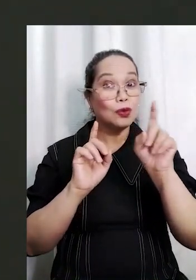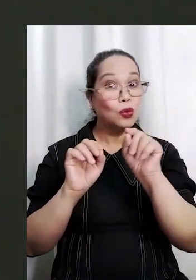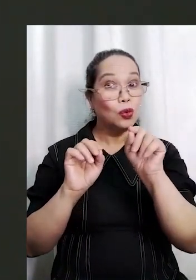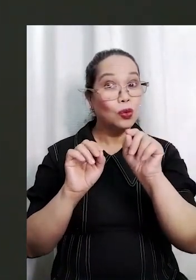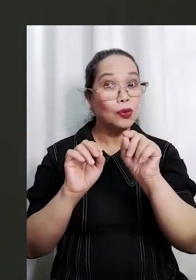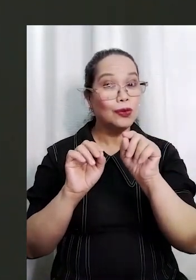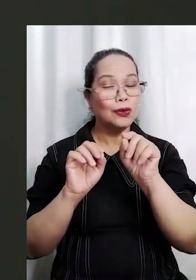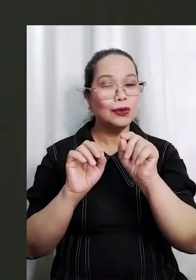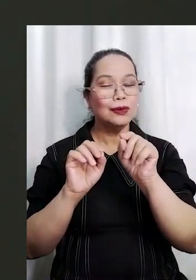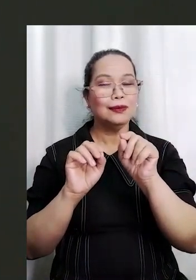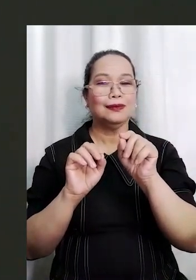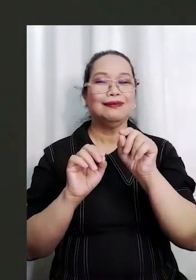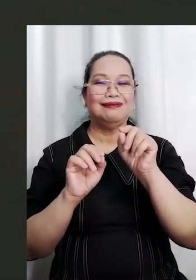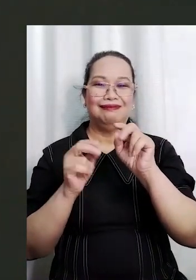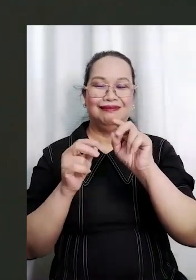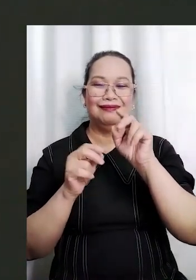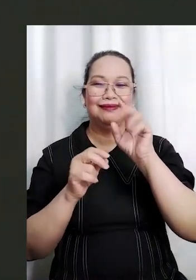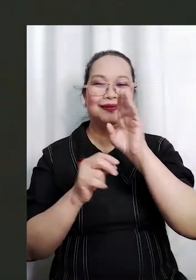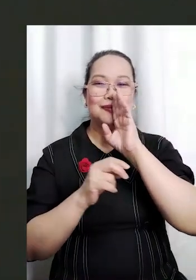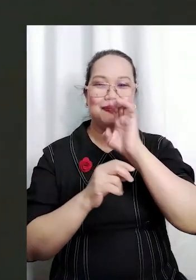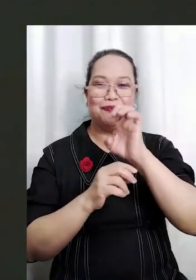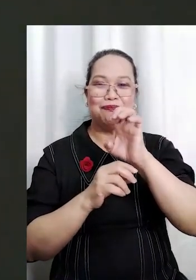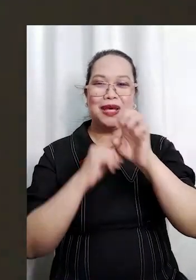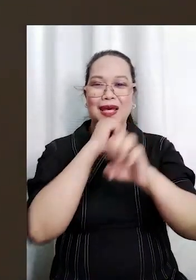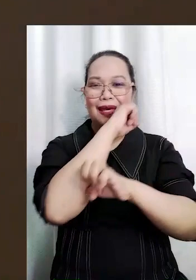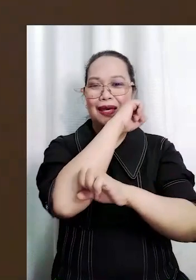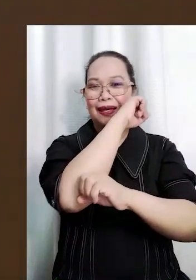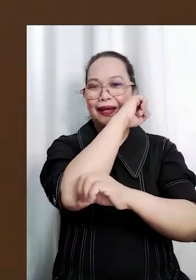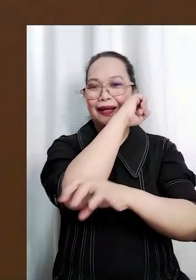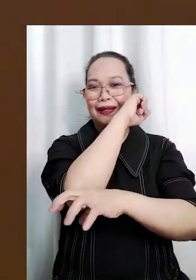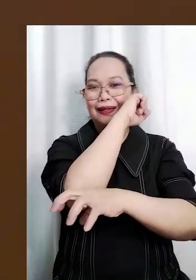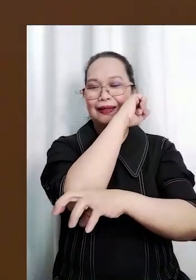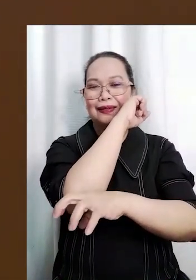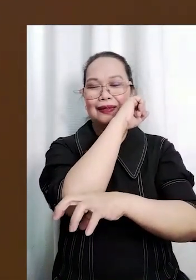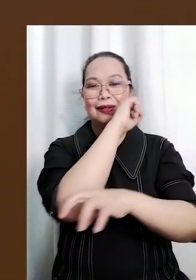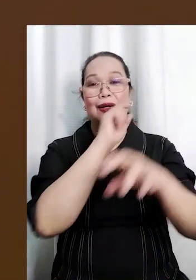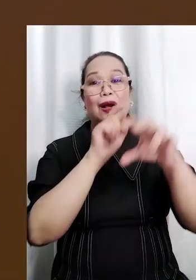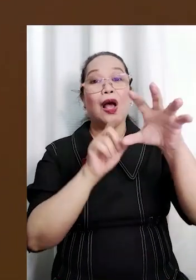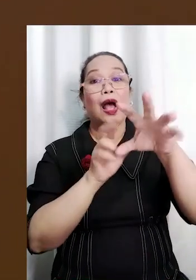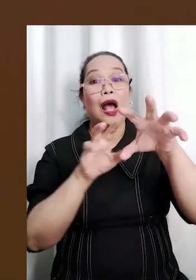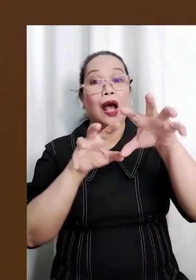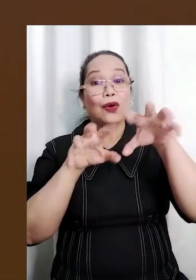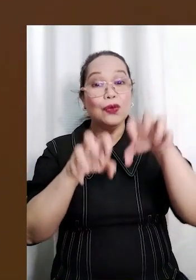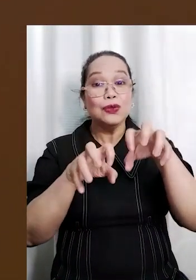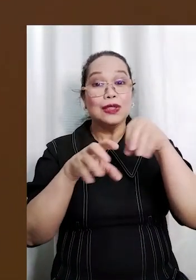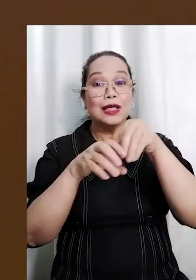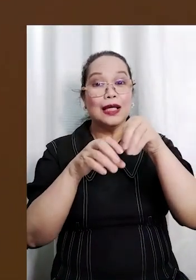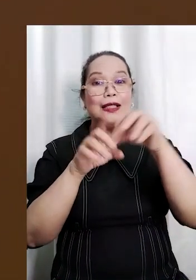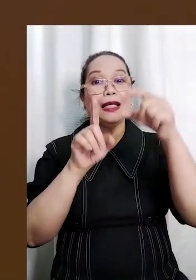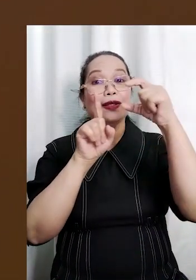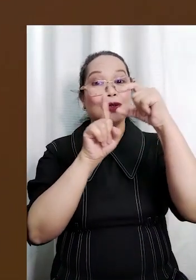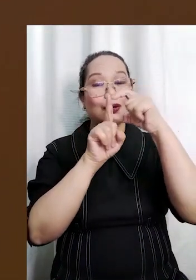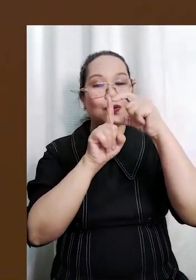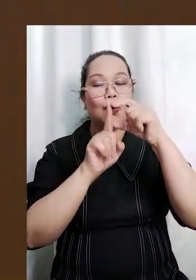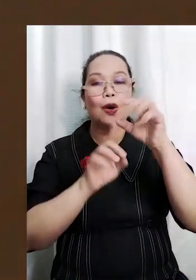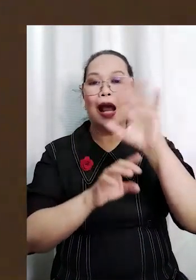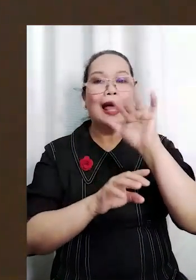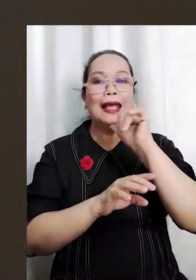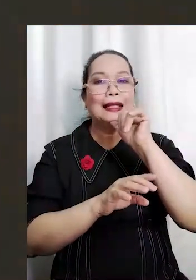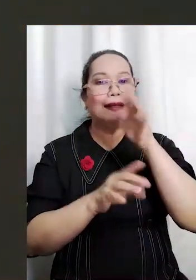engagement number 3. Ito po, be rooted in the word. Hindi ka